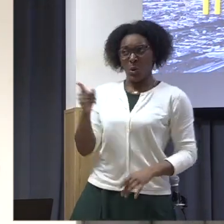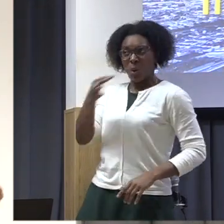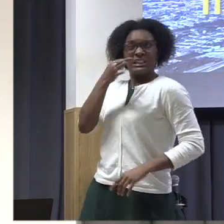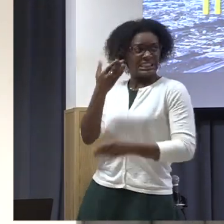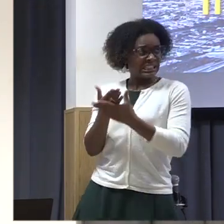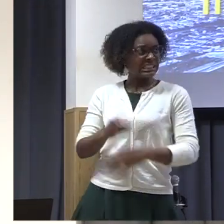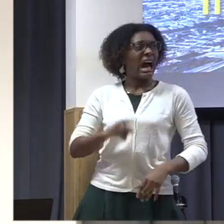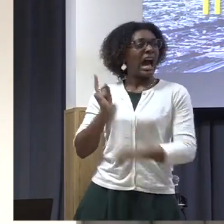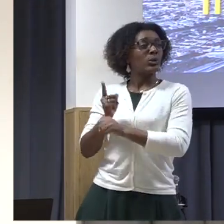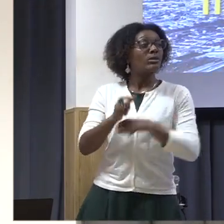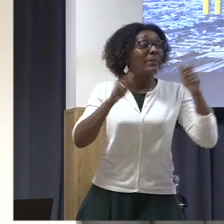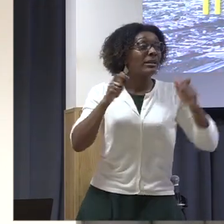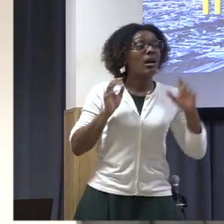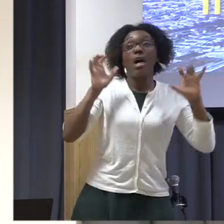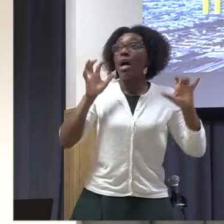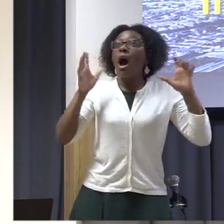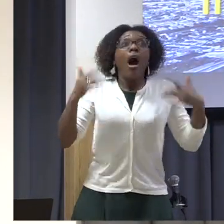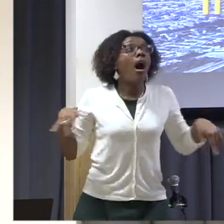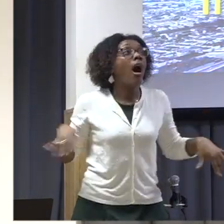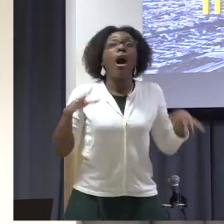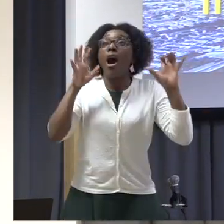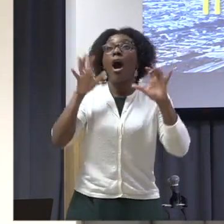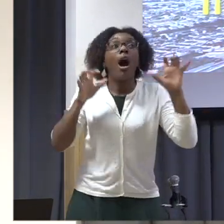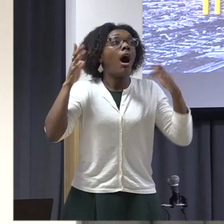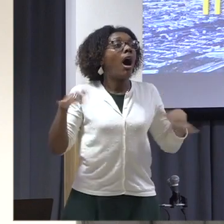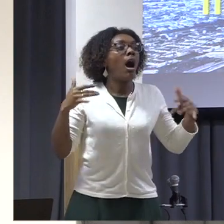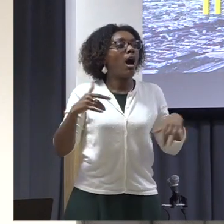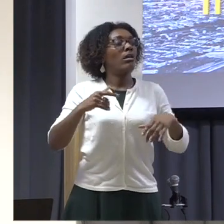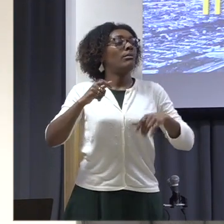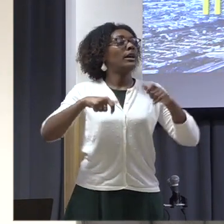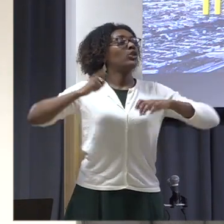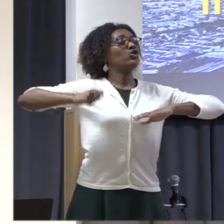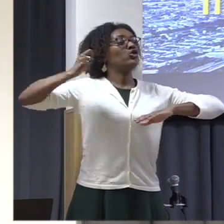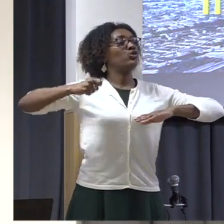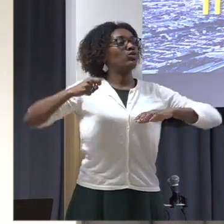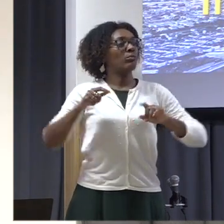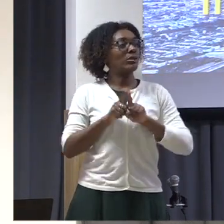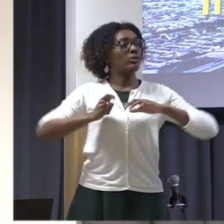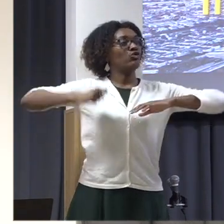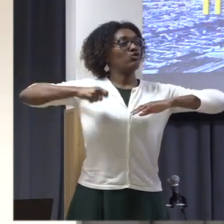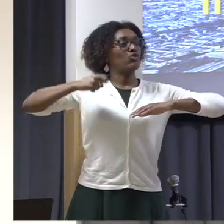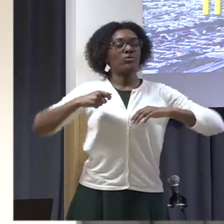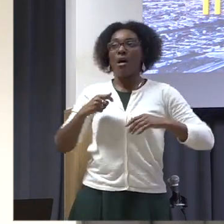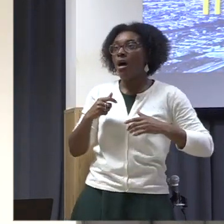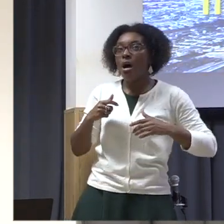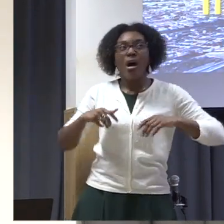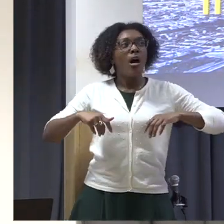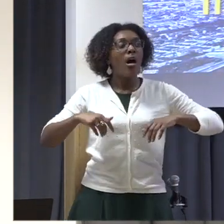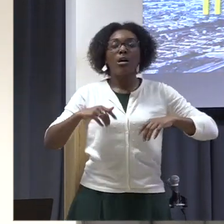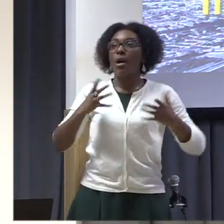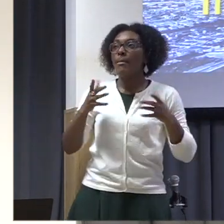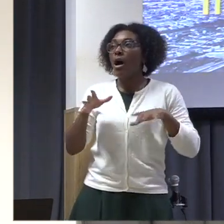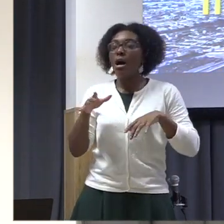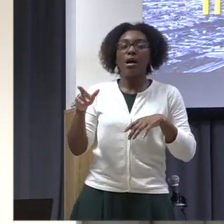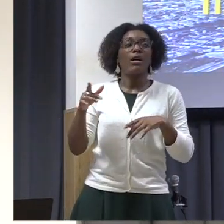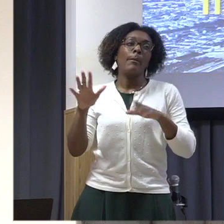foule et les magistrats qui ne le laissait aller et qui ne laissèrent aller jason et les autres qu'après avoir